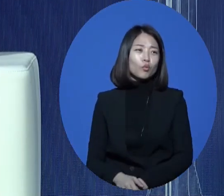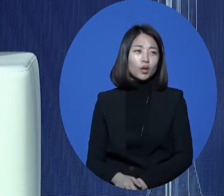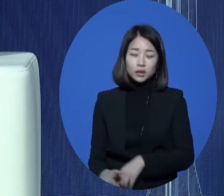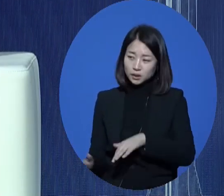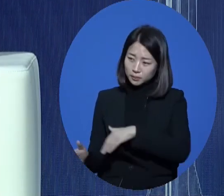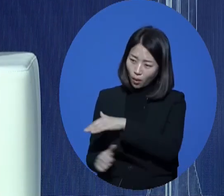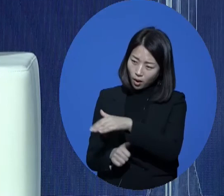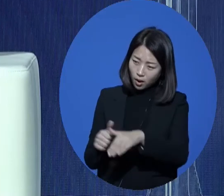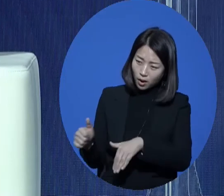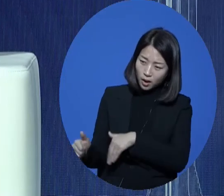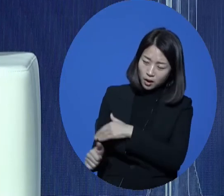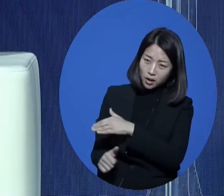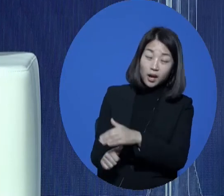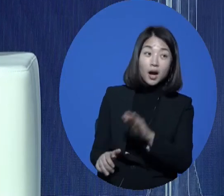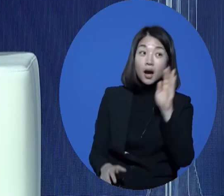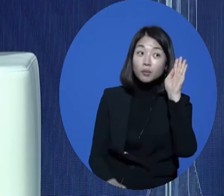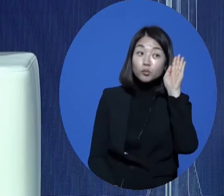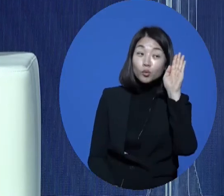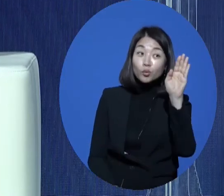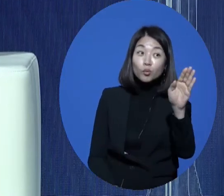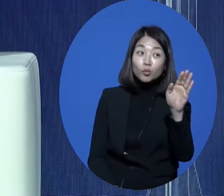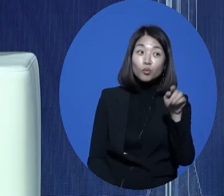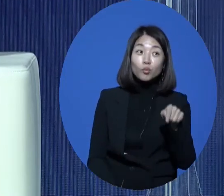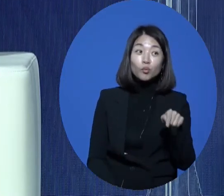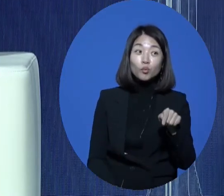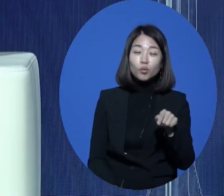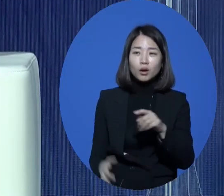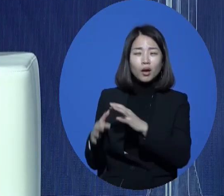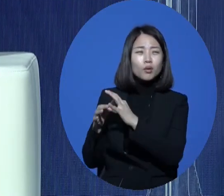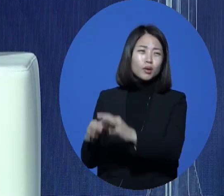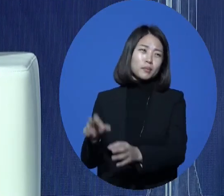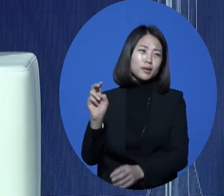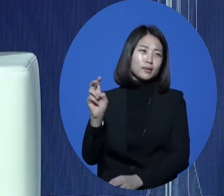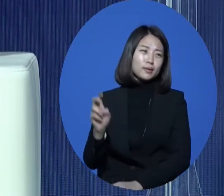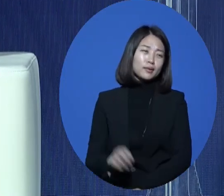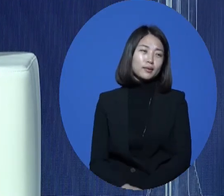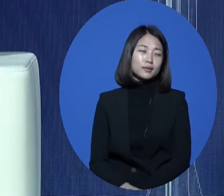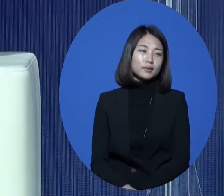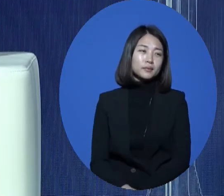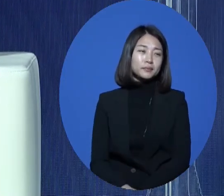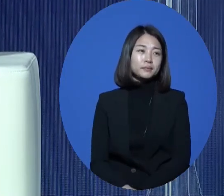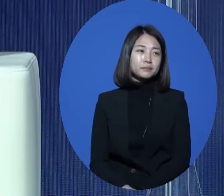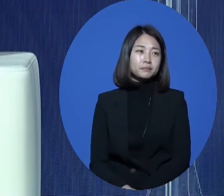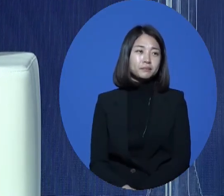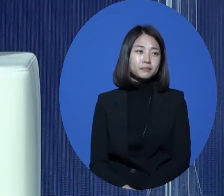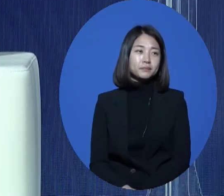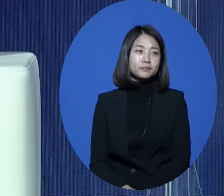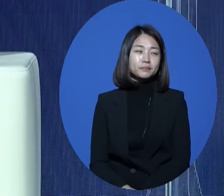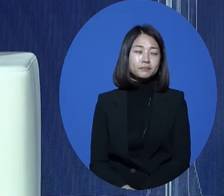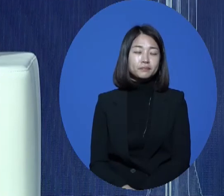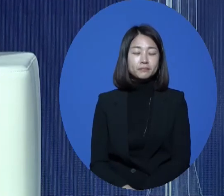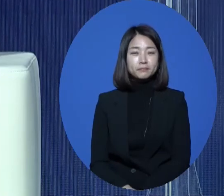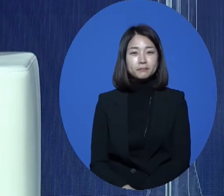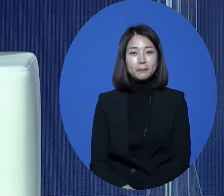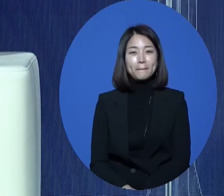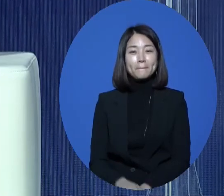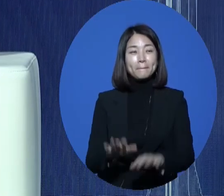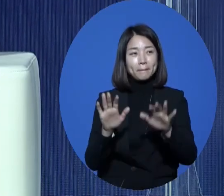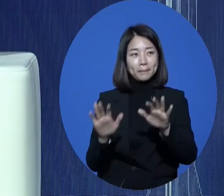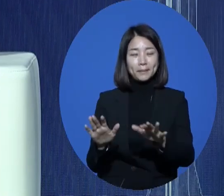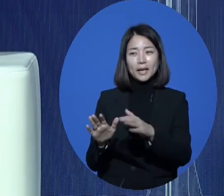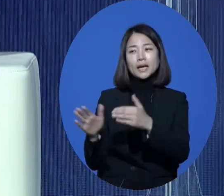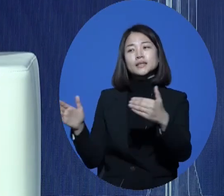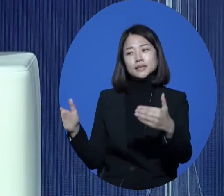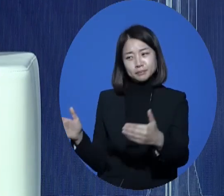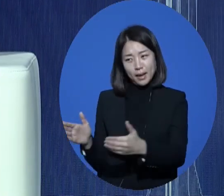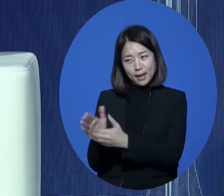계속 발생을 하고 있고 앞으로도 그것이 계속될 것이고 이대로 간다면, 그래서 그런 것들을 이제